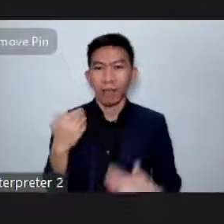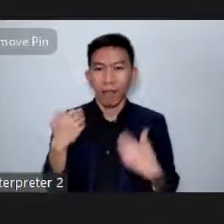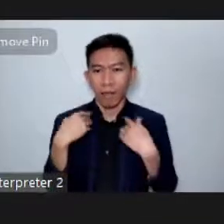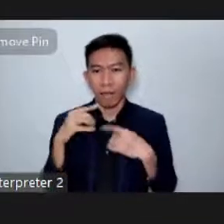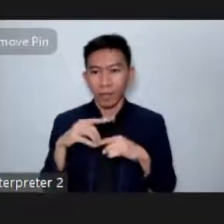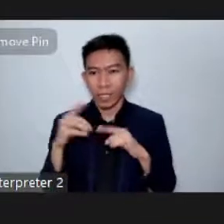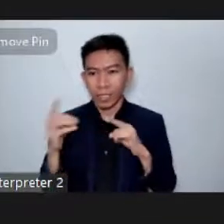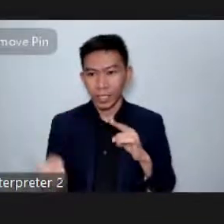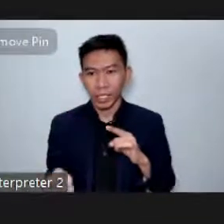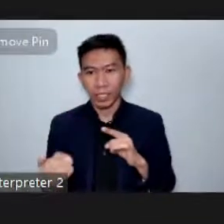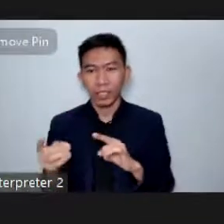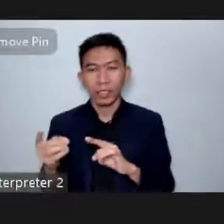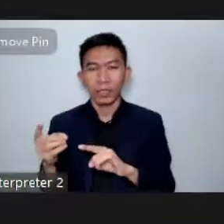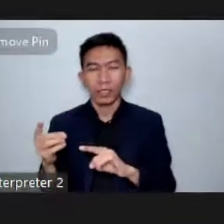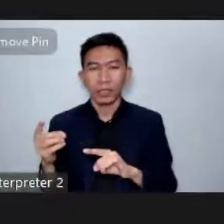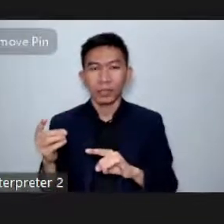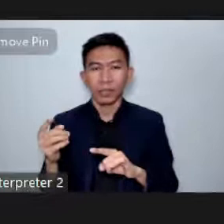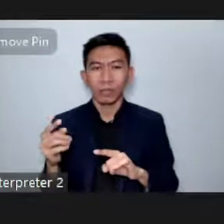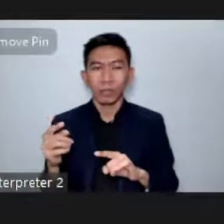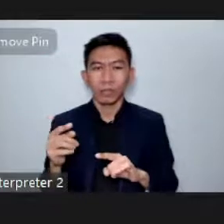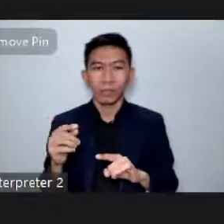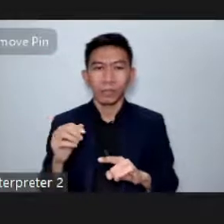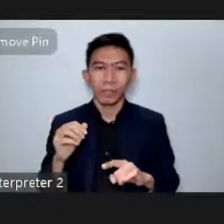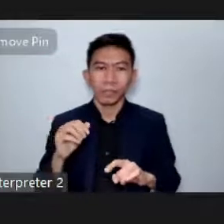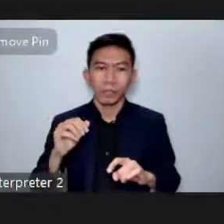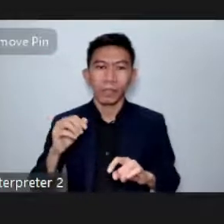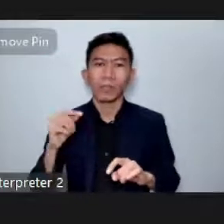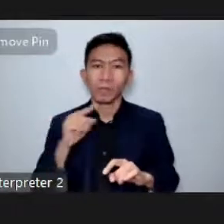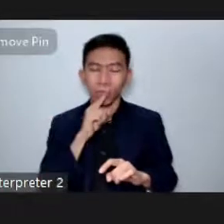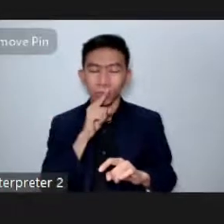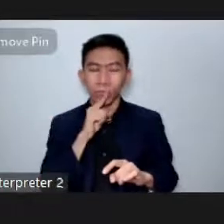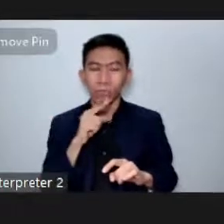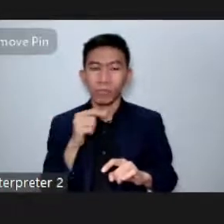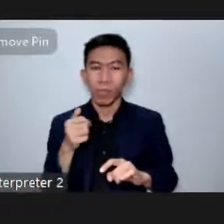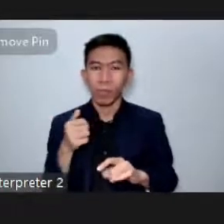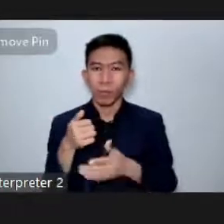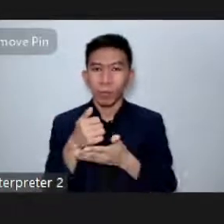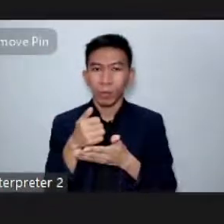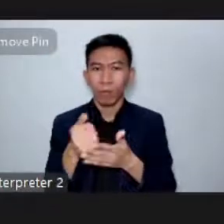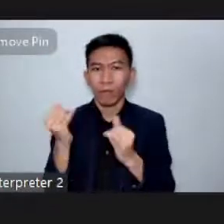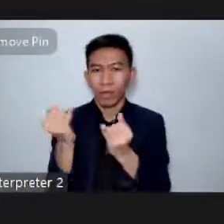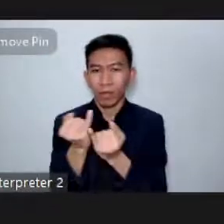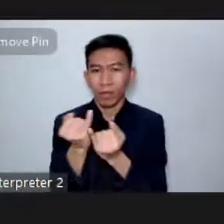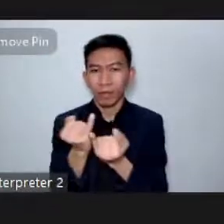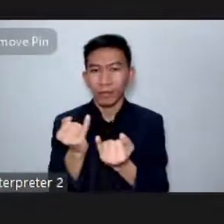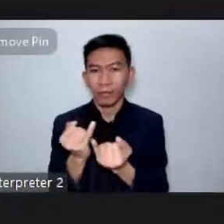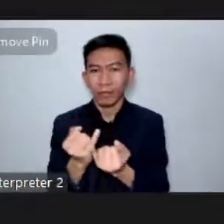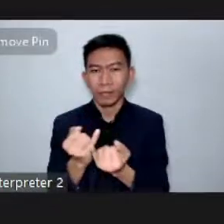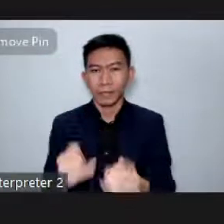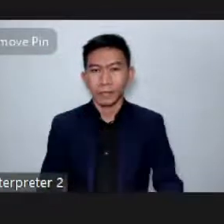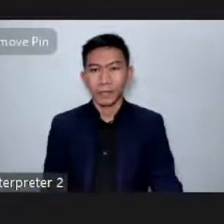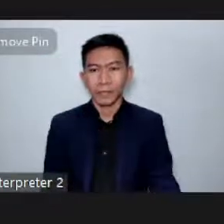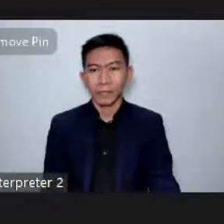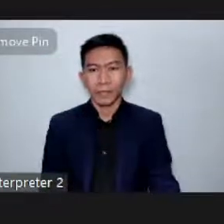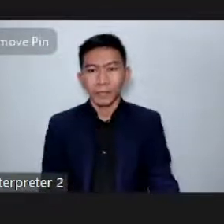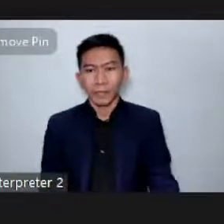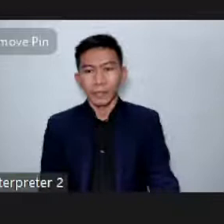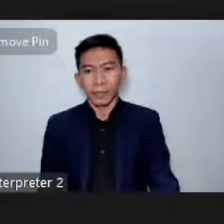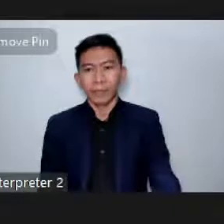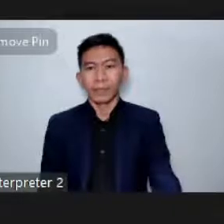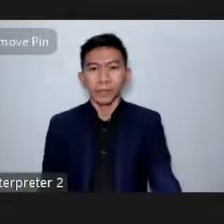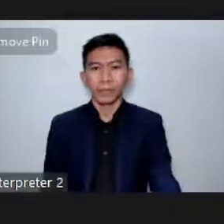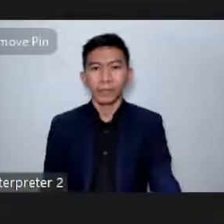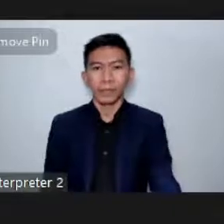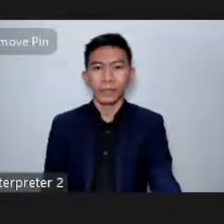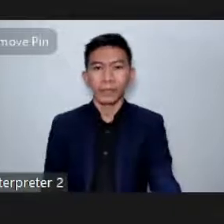naka-discount kami sa kanyang senior, sa PhilHealth, malaking tulong din yung sa PhilHealth sa amin. Kaya yung